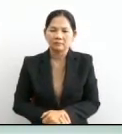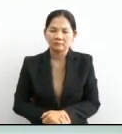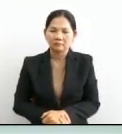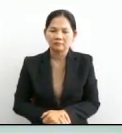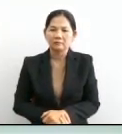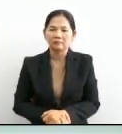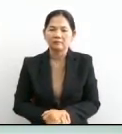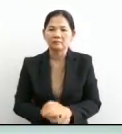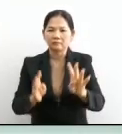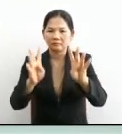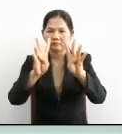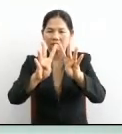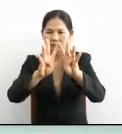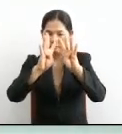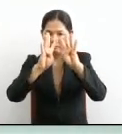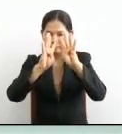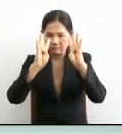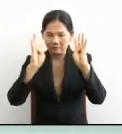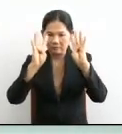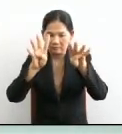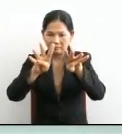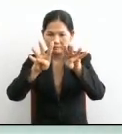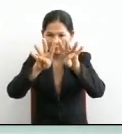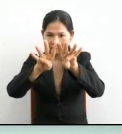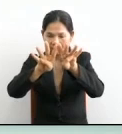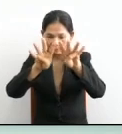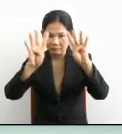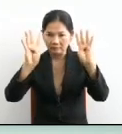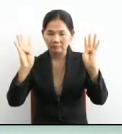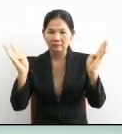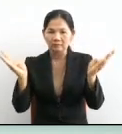lo chồng hỷ